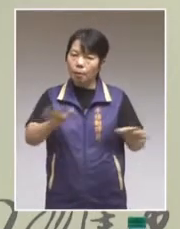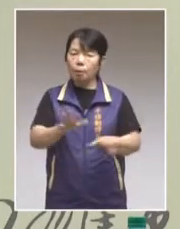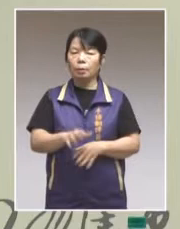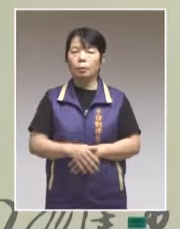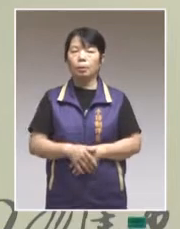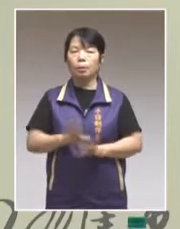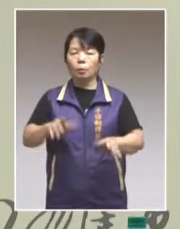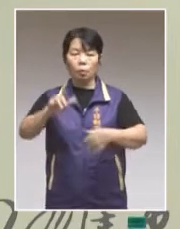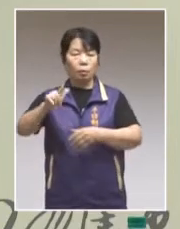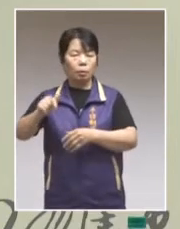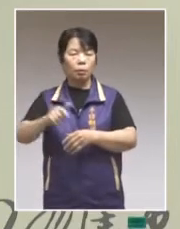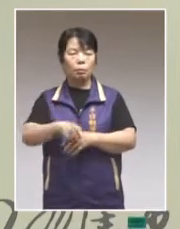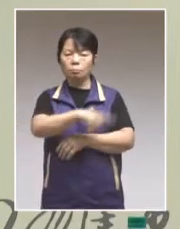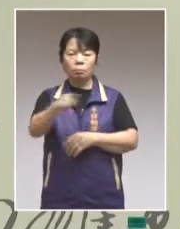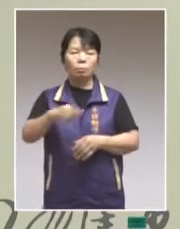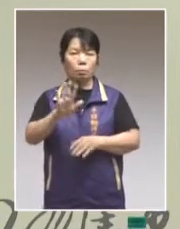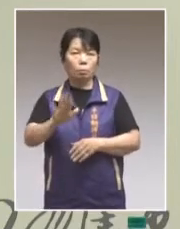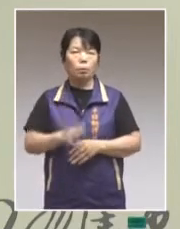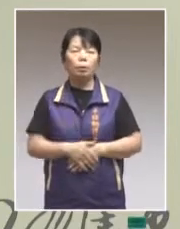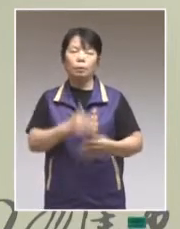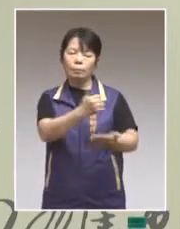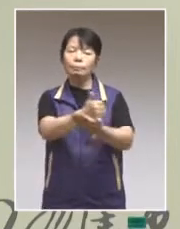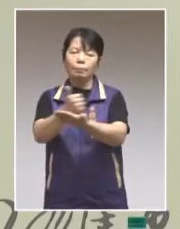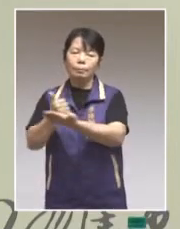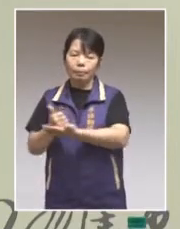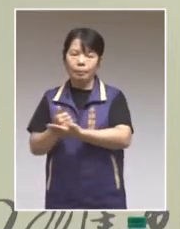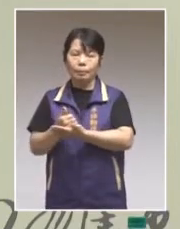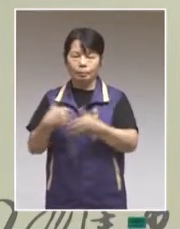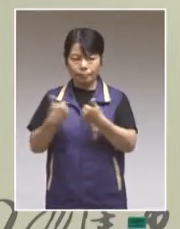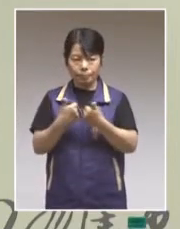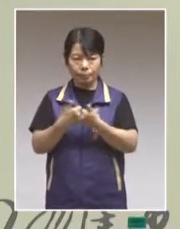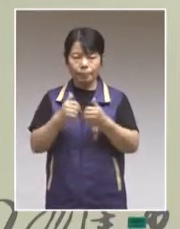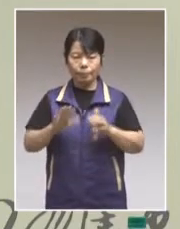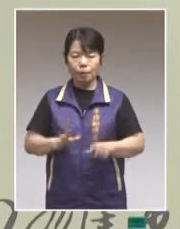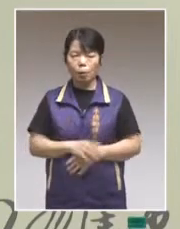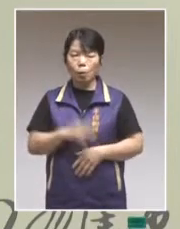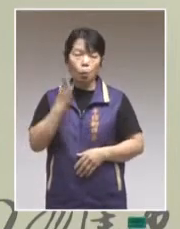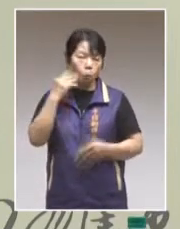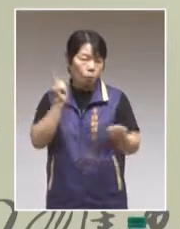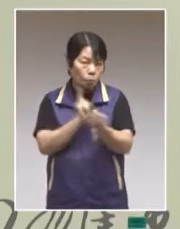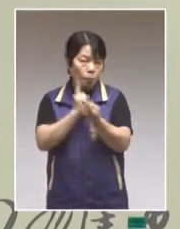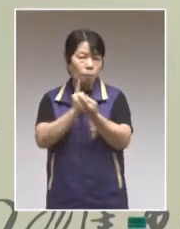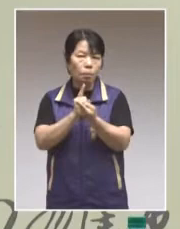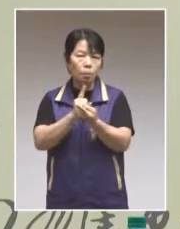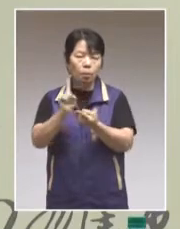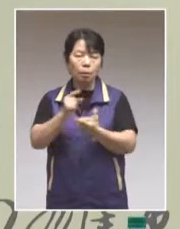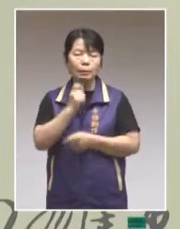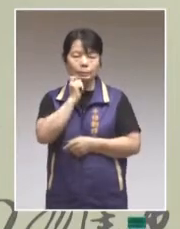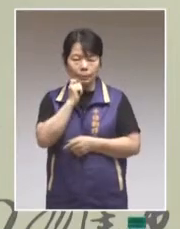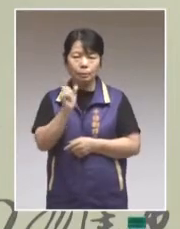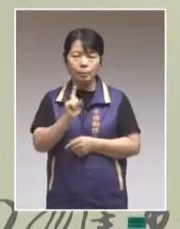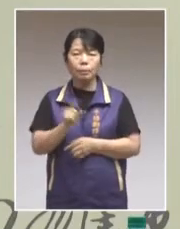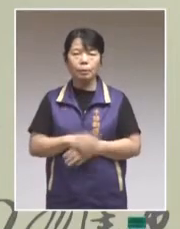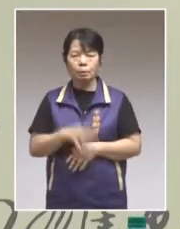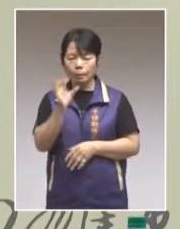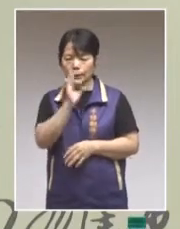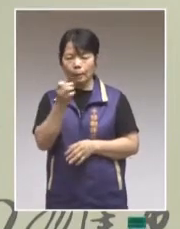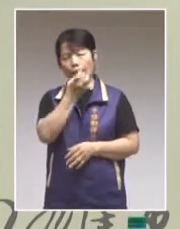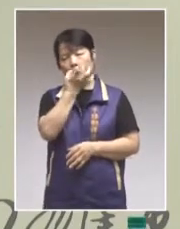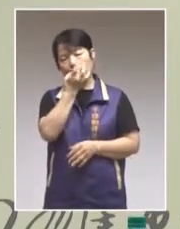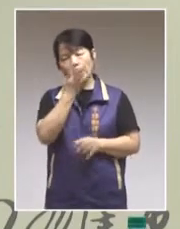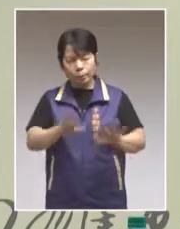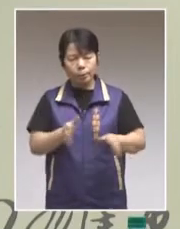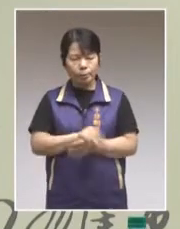包括陈建仁老师，哎，我都会，有碰到一些比较啊困难复杂的问题，就会问他们，